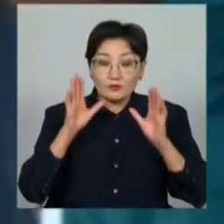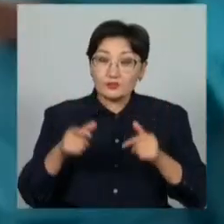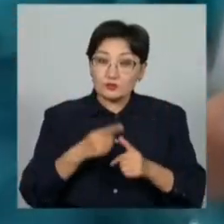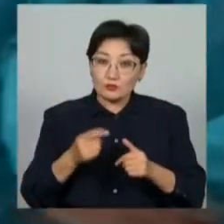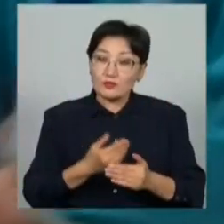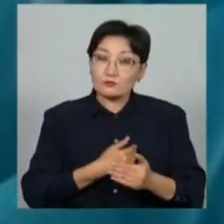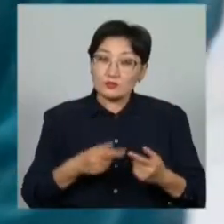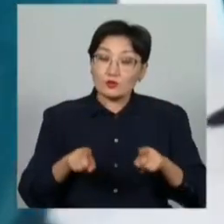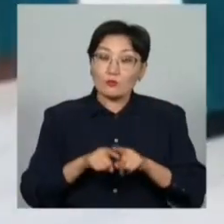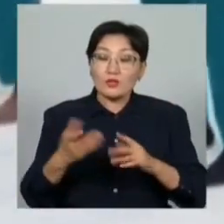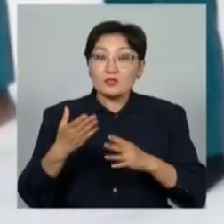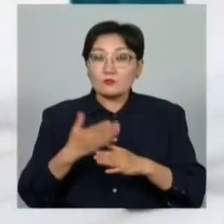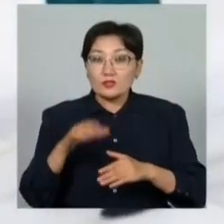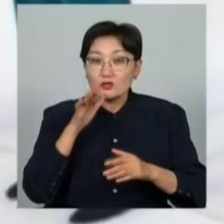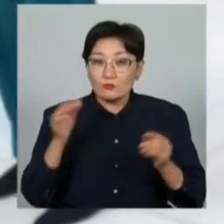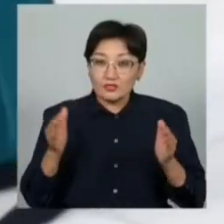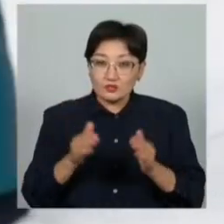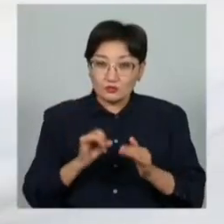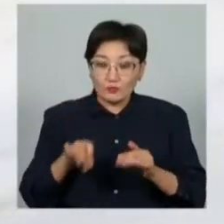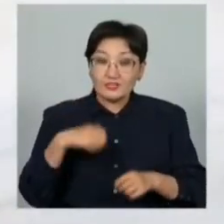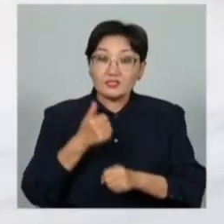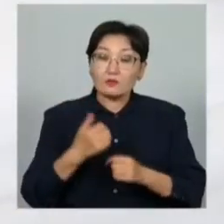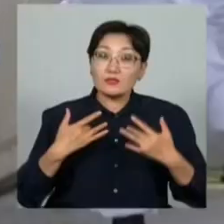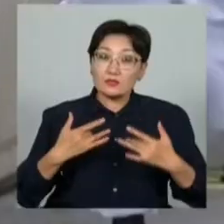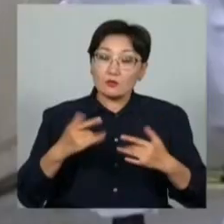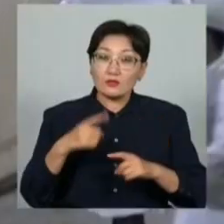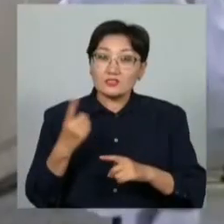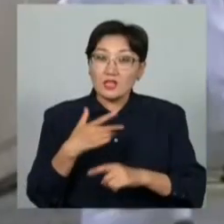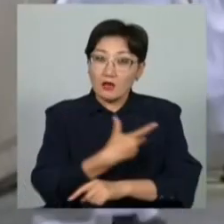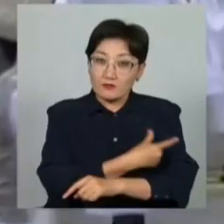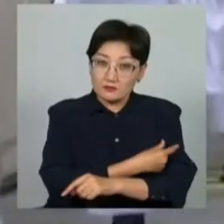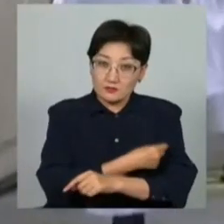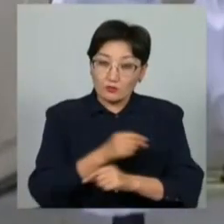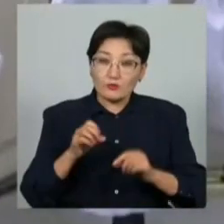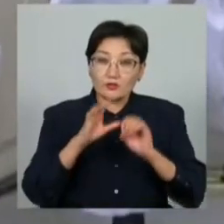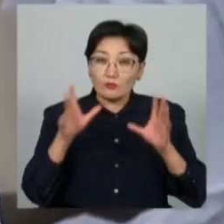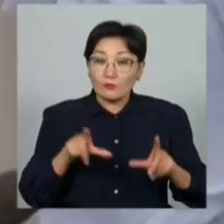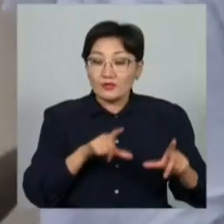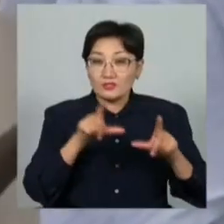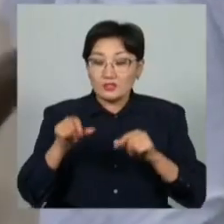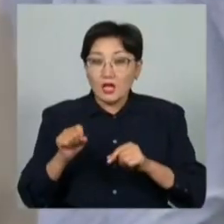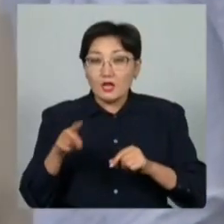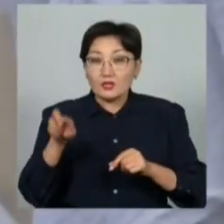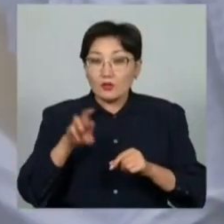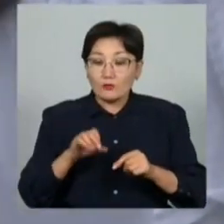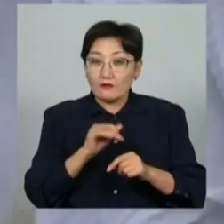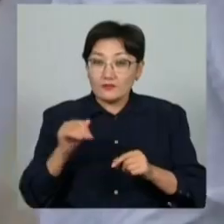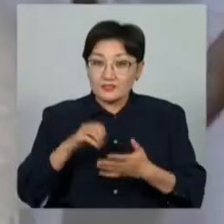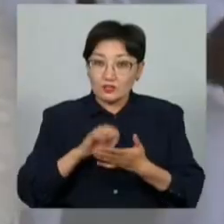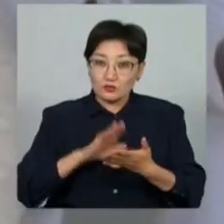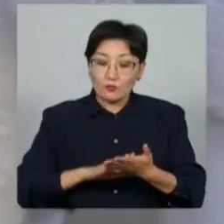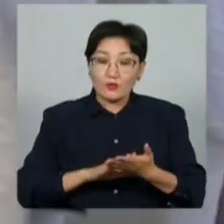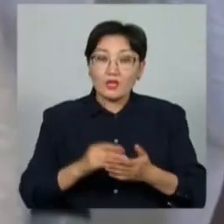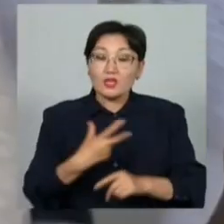сол. Квота мен жас бойынша шектеуден бөлек негізгі талаптардың бірі вакцина. Қажылыққа баратындар Сауд Арабиясында ресми түрде